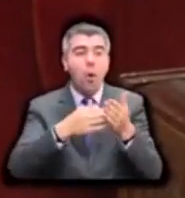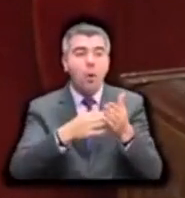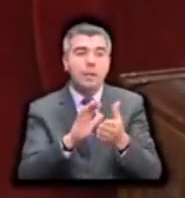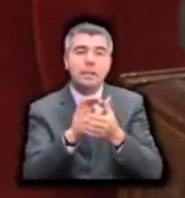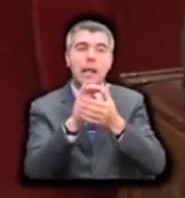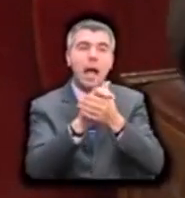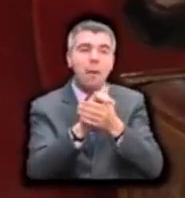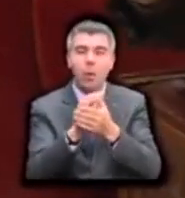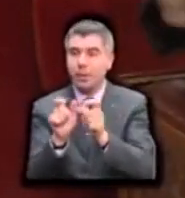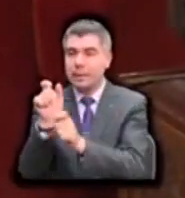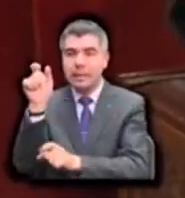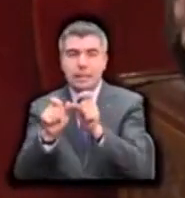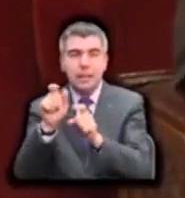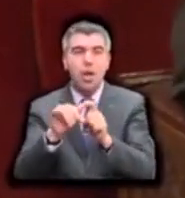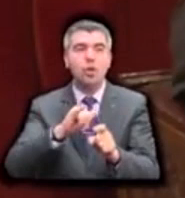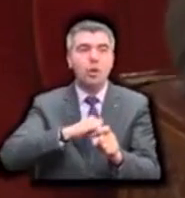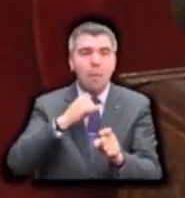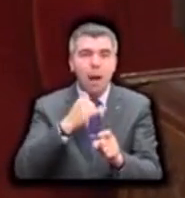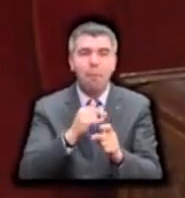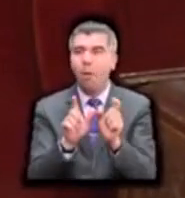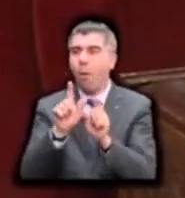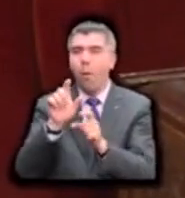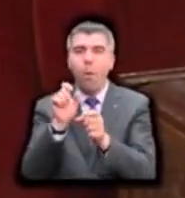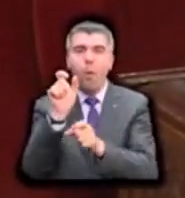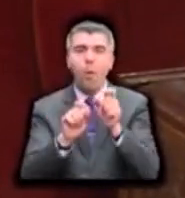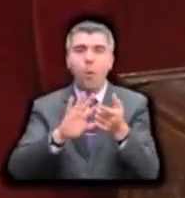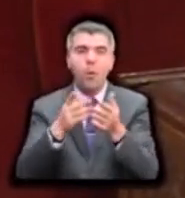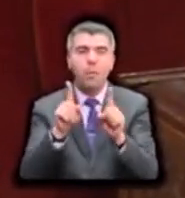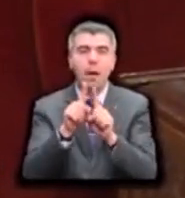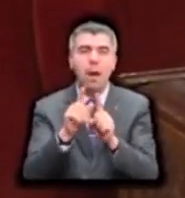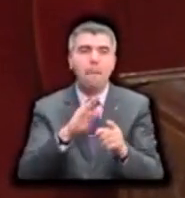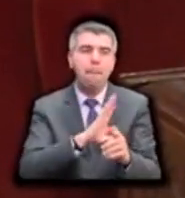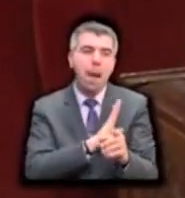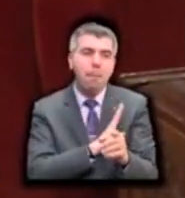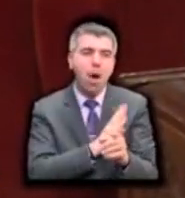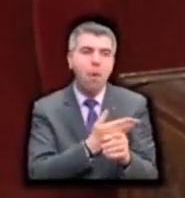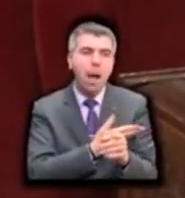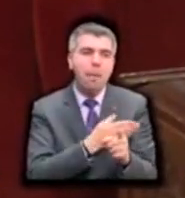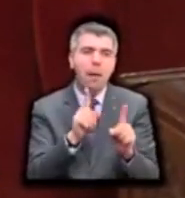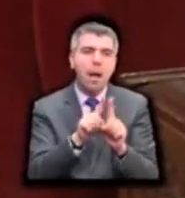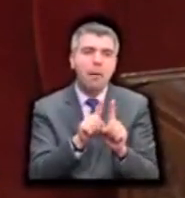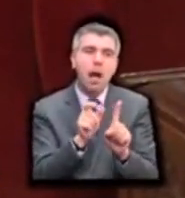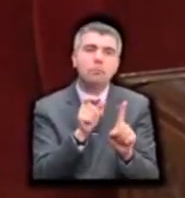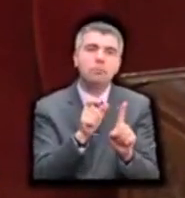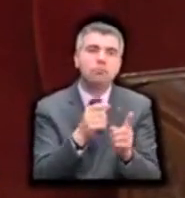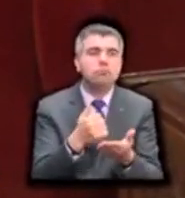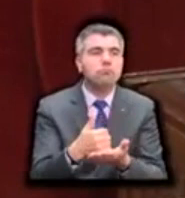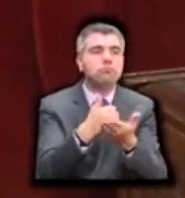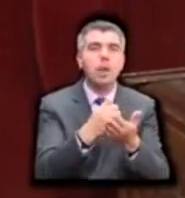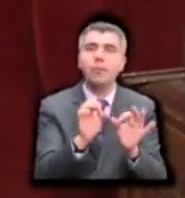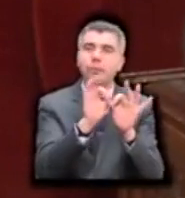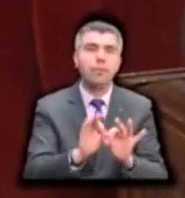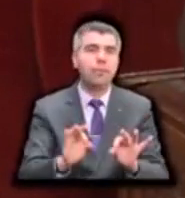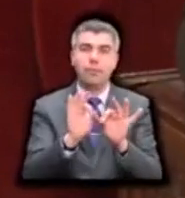اليوم ولاو الشبان والراشدين بشكل عام كيتملصوا من المسؤولية ديالهم إزاء